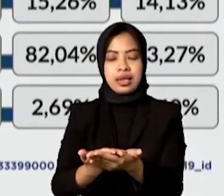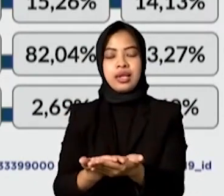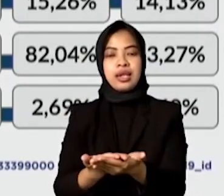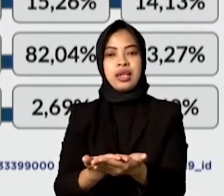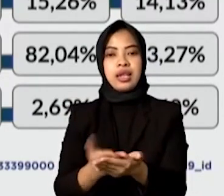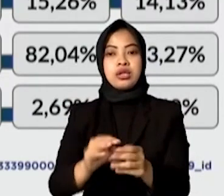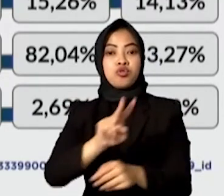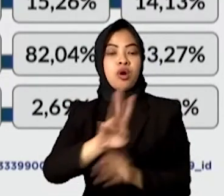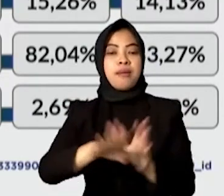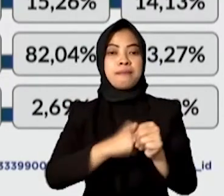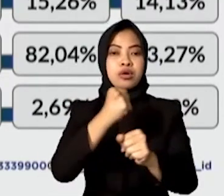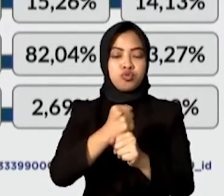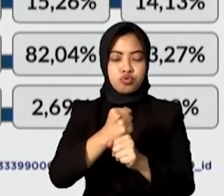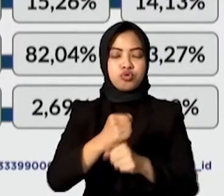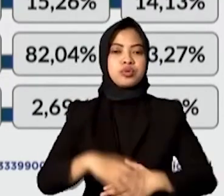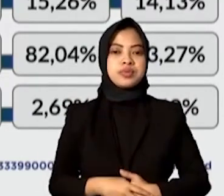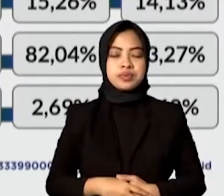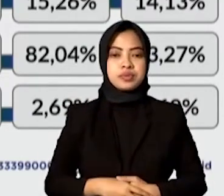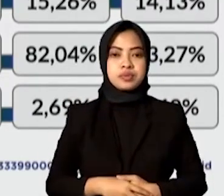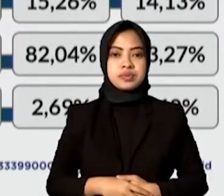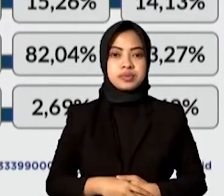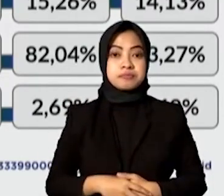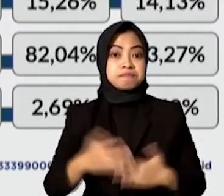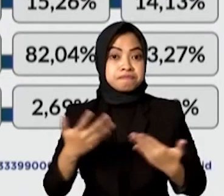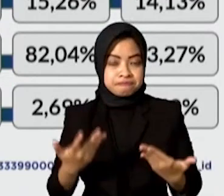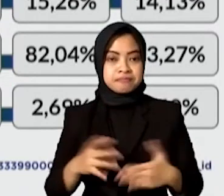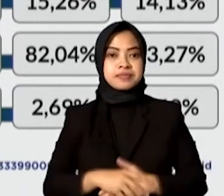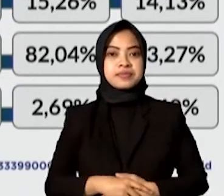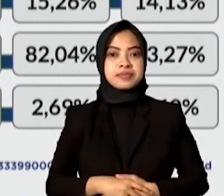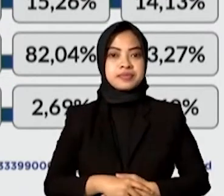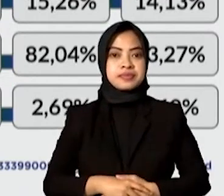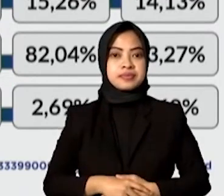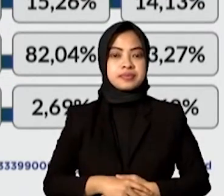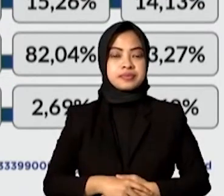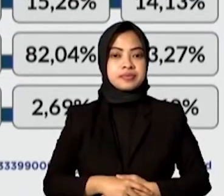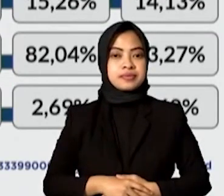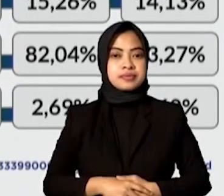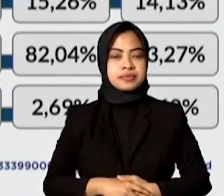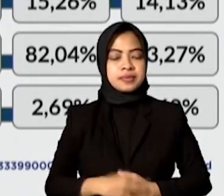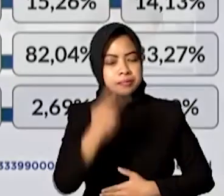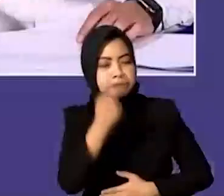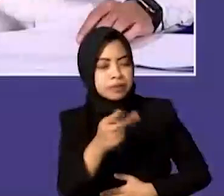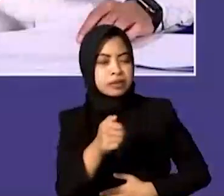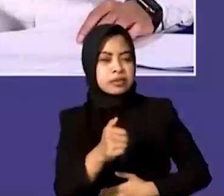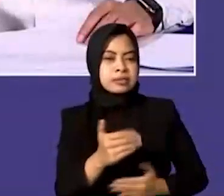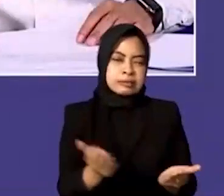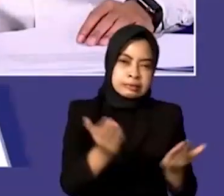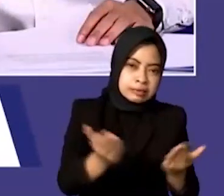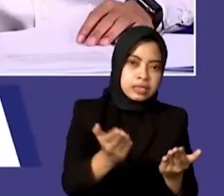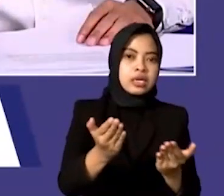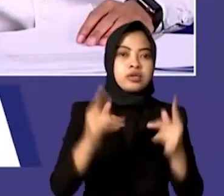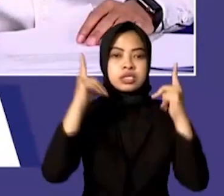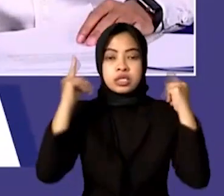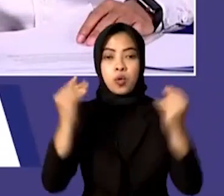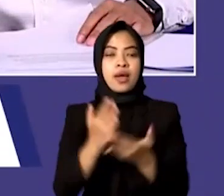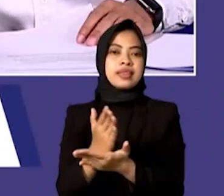selama dua minggu terakhir untuk itu kami perlu memberikan perhatian lebih pada